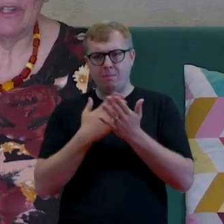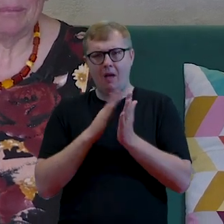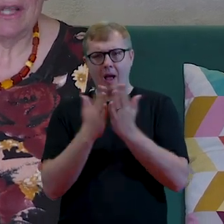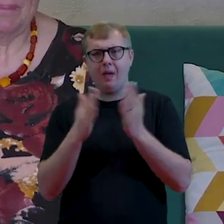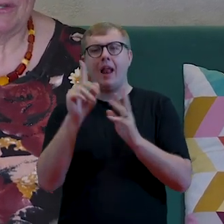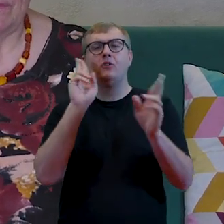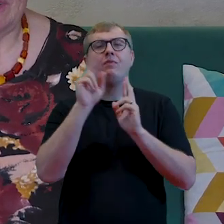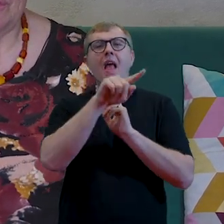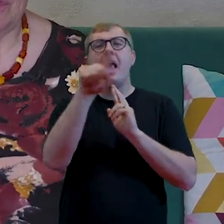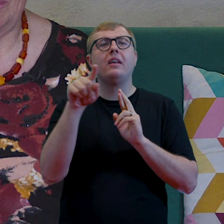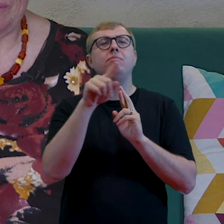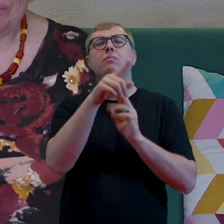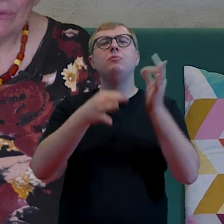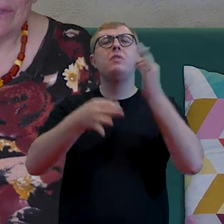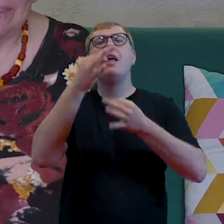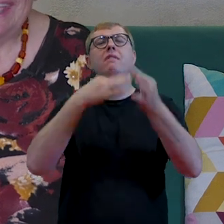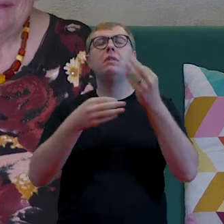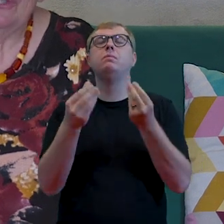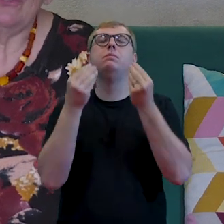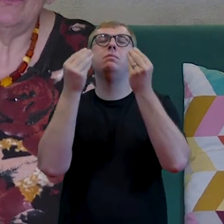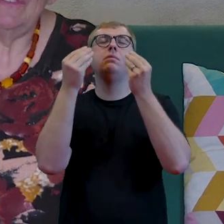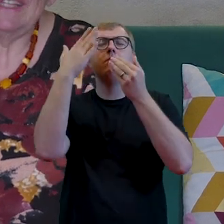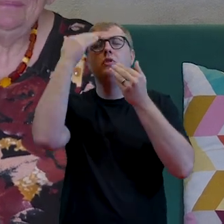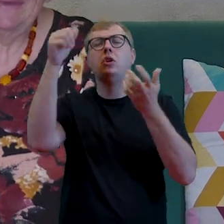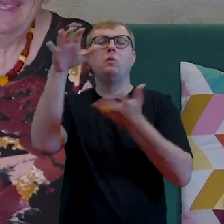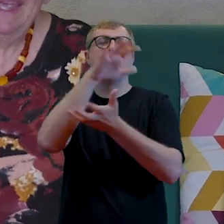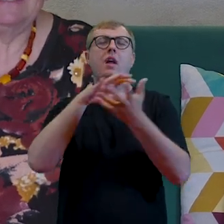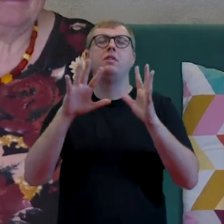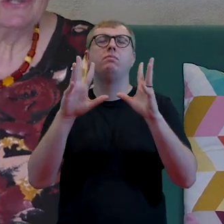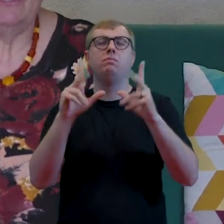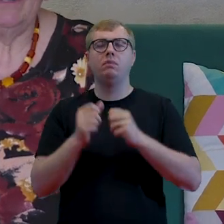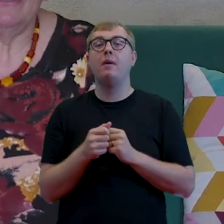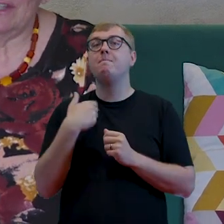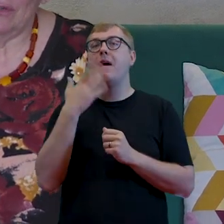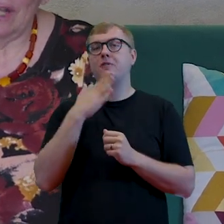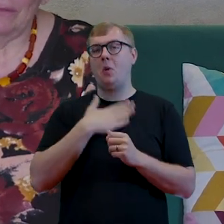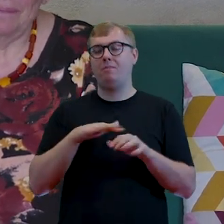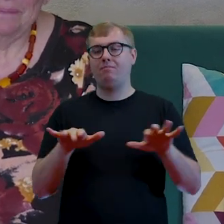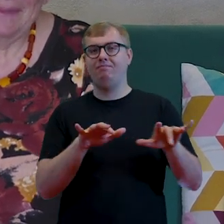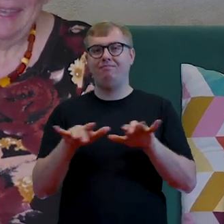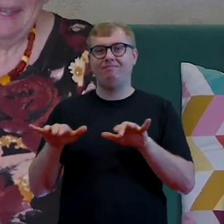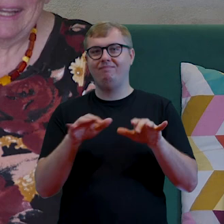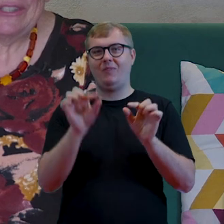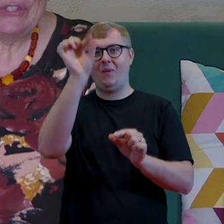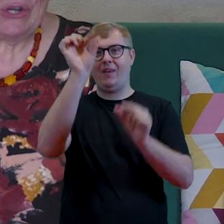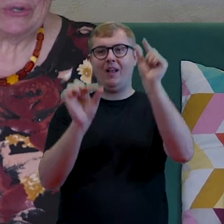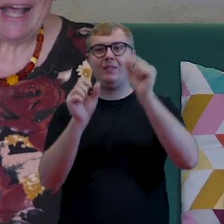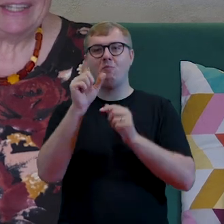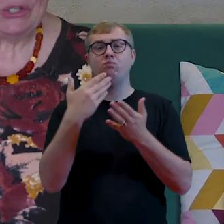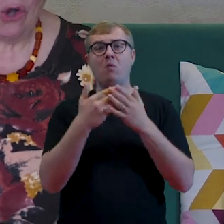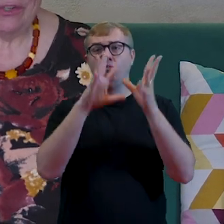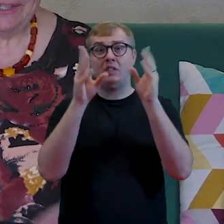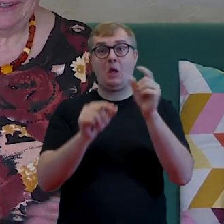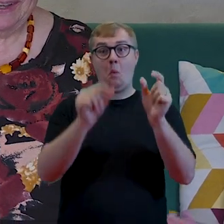te dźwięki które te panie panowie wydają z siebie to po prostu jest mistrzostwo świata i najbardziej lubię koncerty organowe dlatego że